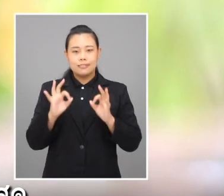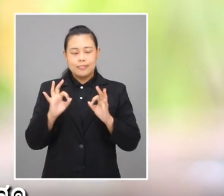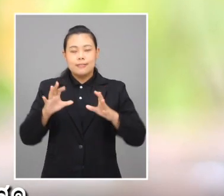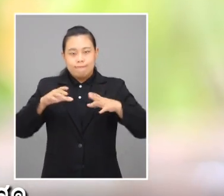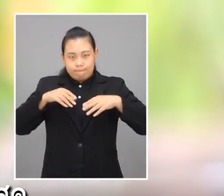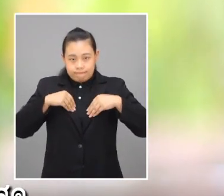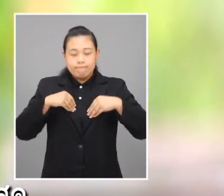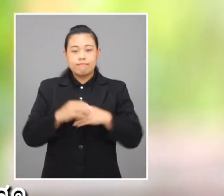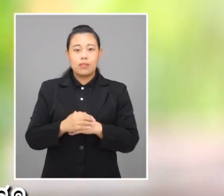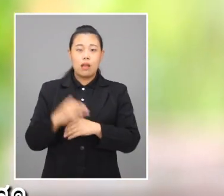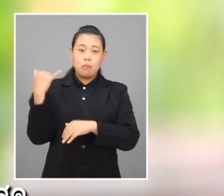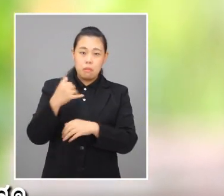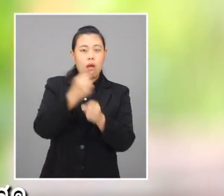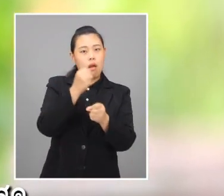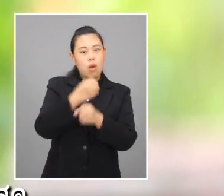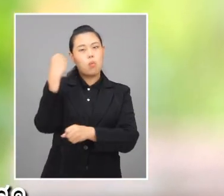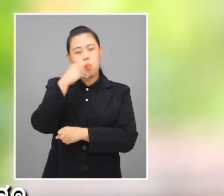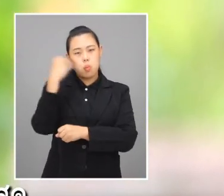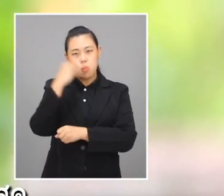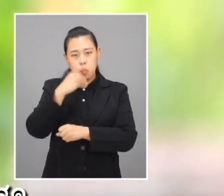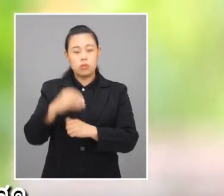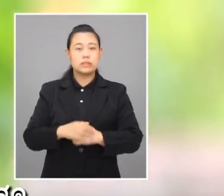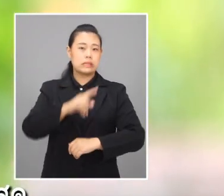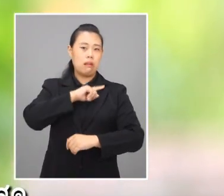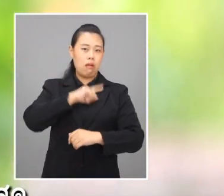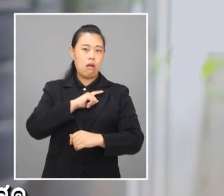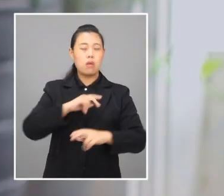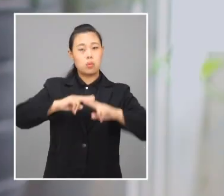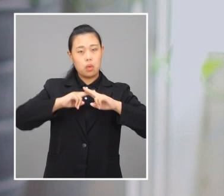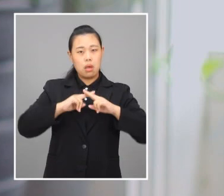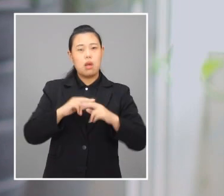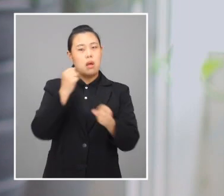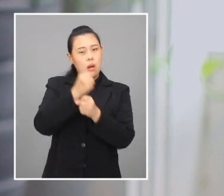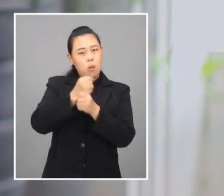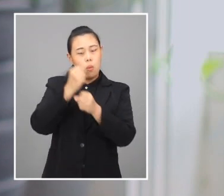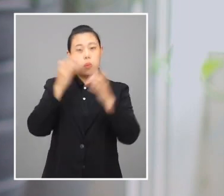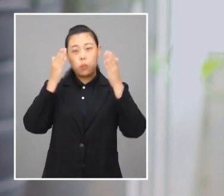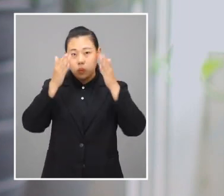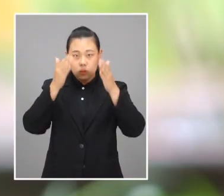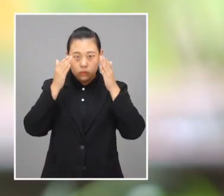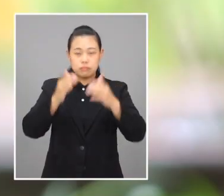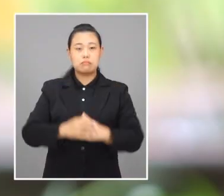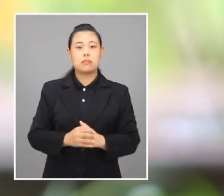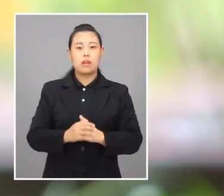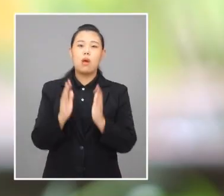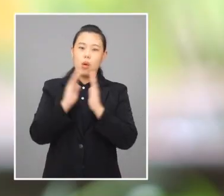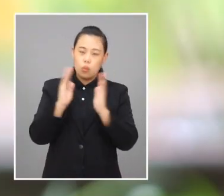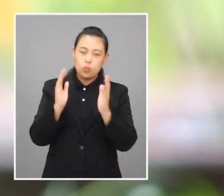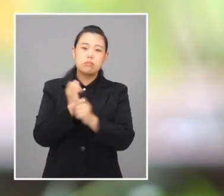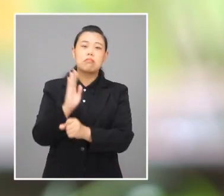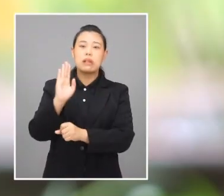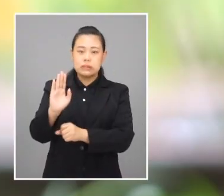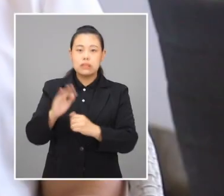มาทำงานทุกวันทำในงานในหน้าที่ของตัวเองให้ดีที่สุดขอบคุณองค์กรนี้มากเลยที่ให้โอกาสกล้าพูดถึงมันจะ